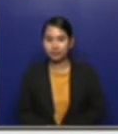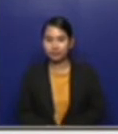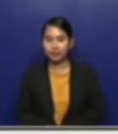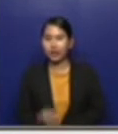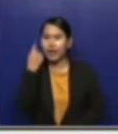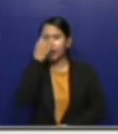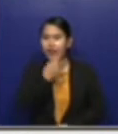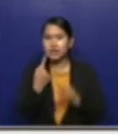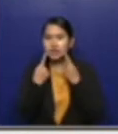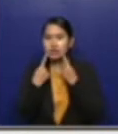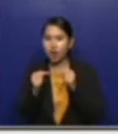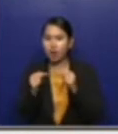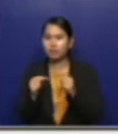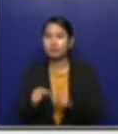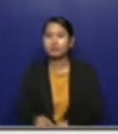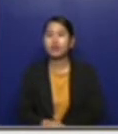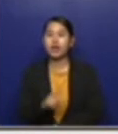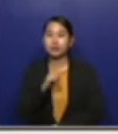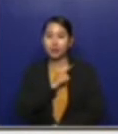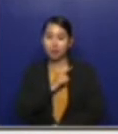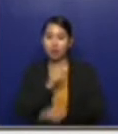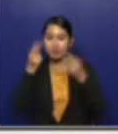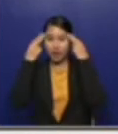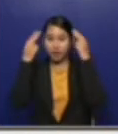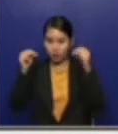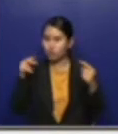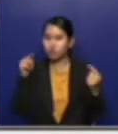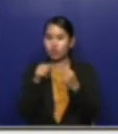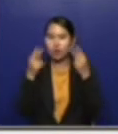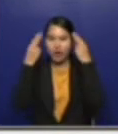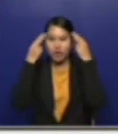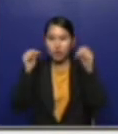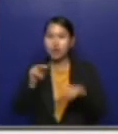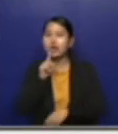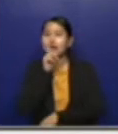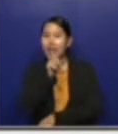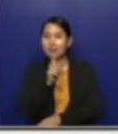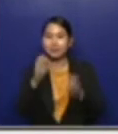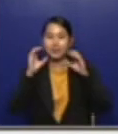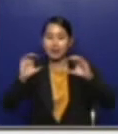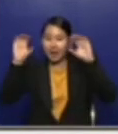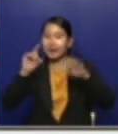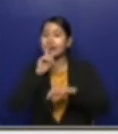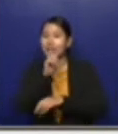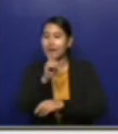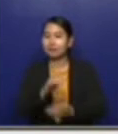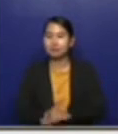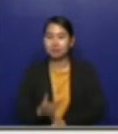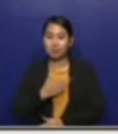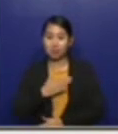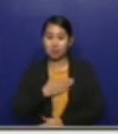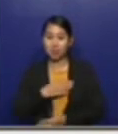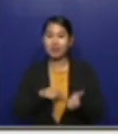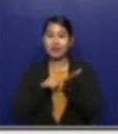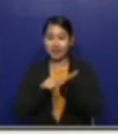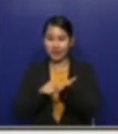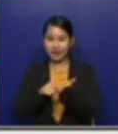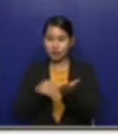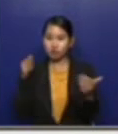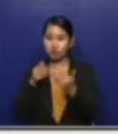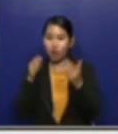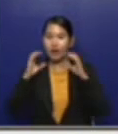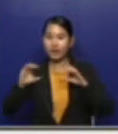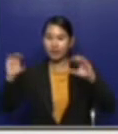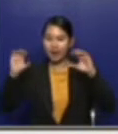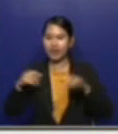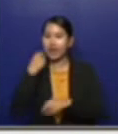ใครตอบเรื่องยุบสภาได้ก็นายกก็ต้องให้ถามนายกสิต้องไปถามรัฐบาลอย่างพวกผมเสนอให้ถามรัฐบาลคือใครจ